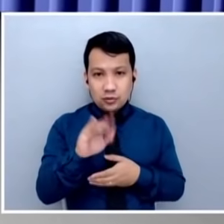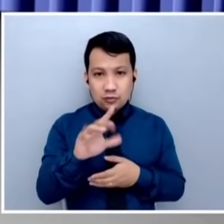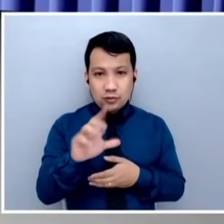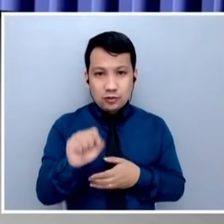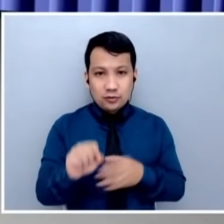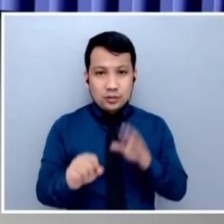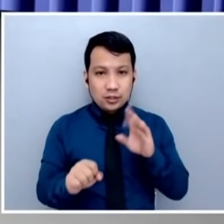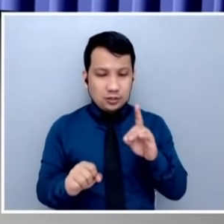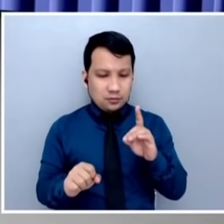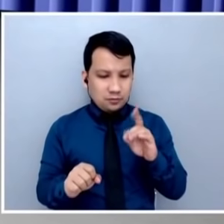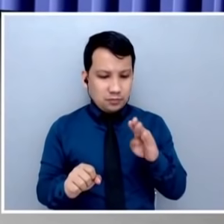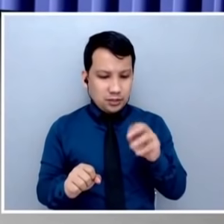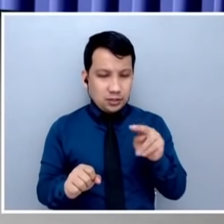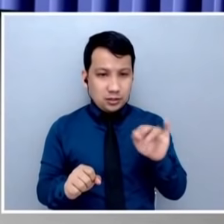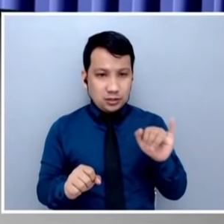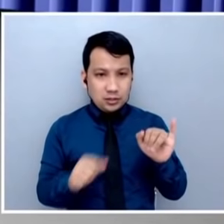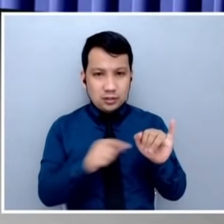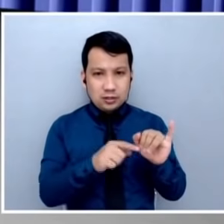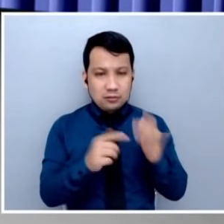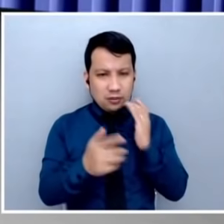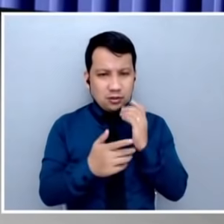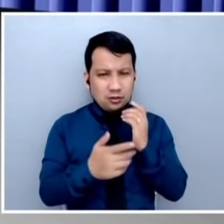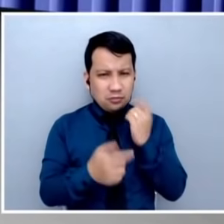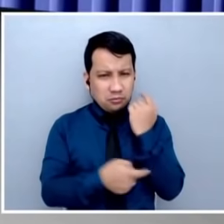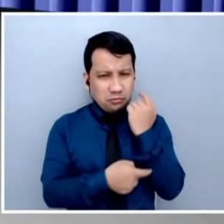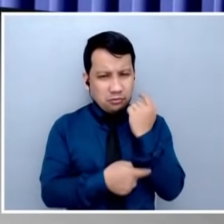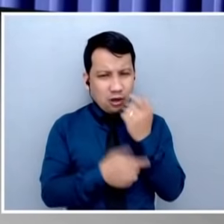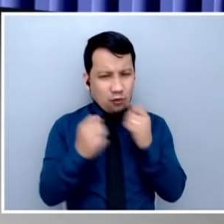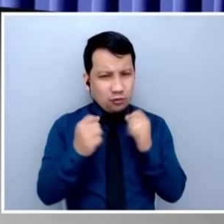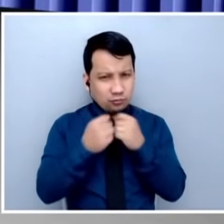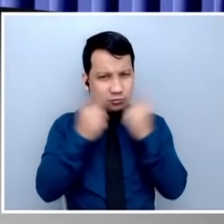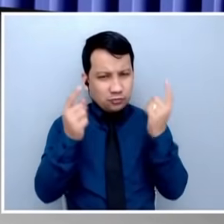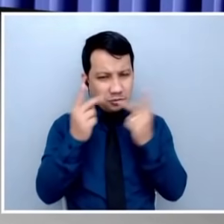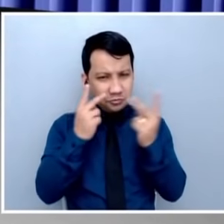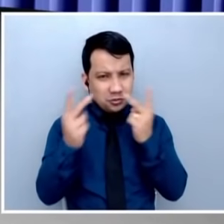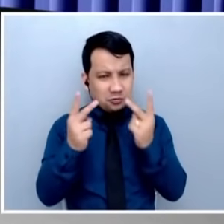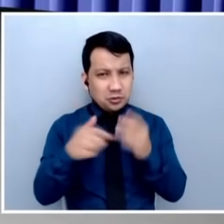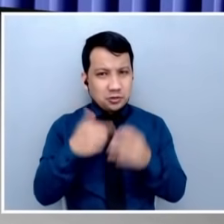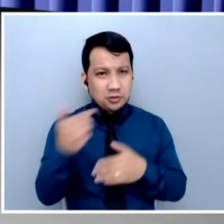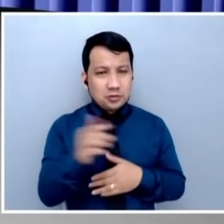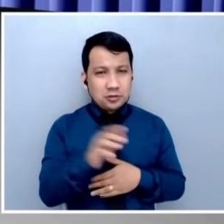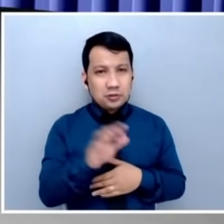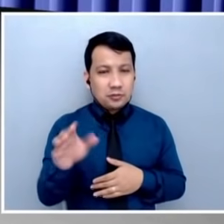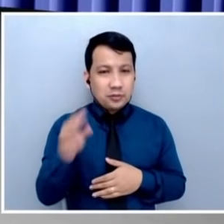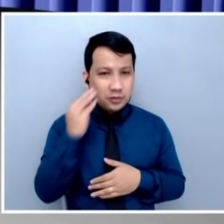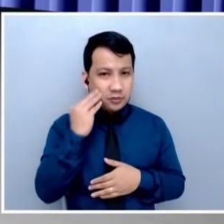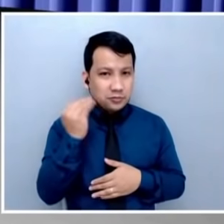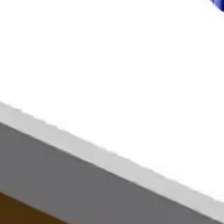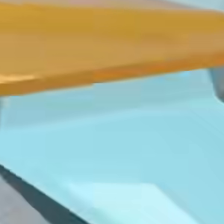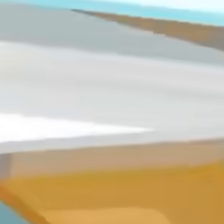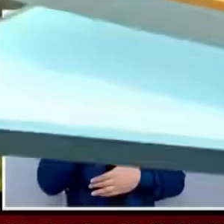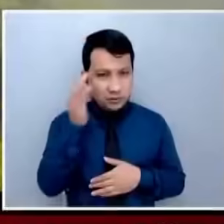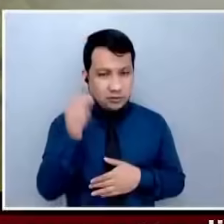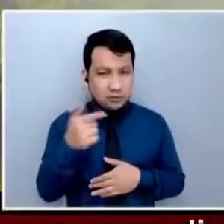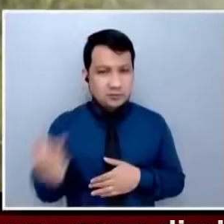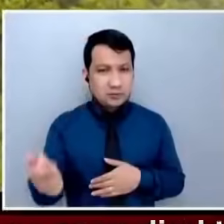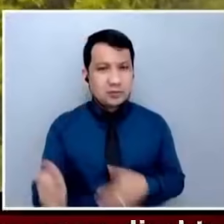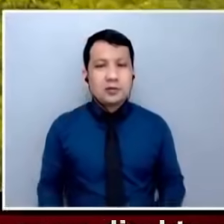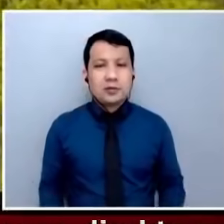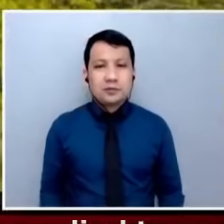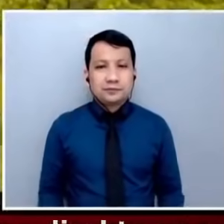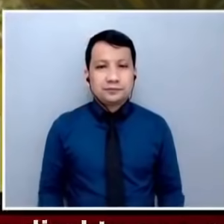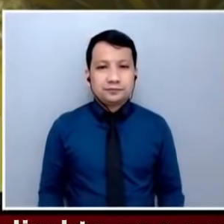media conference dahil sa isang sorpresang bisita. Nagpapatrol, MJ Felipe.